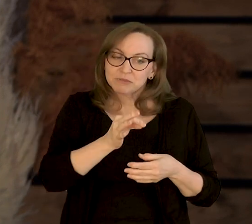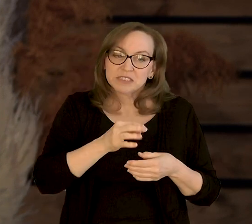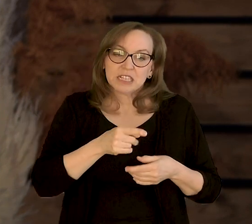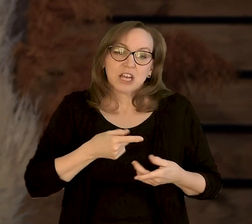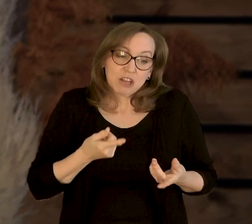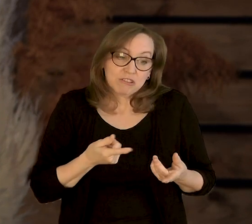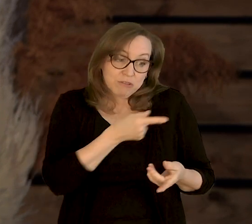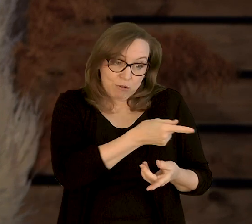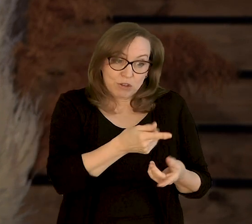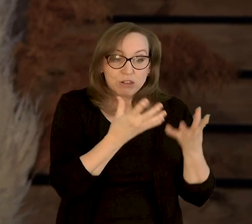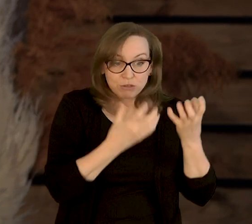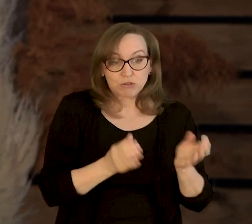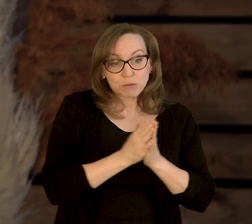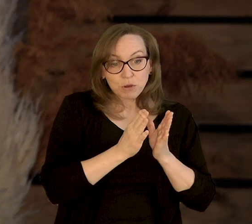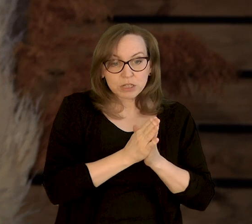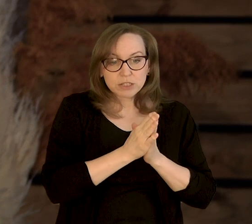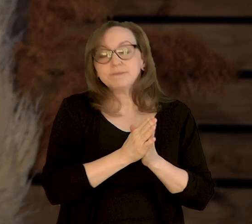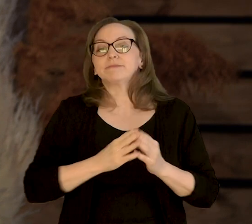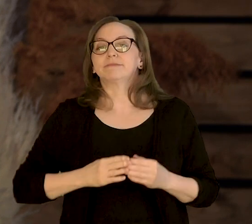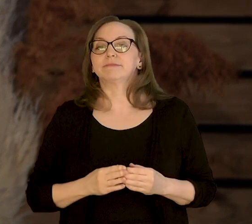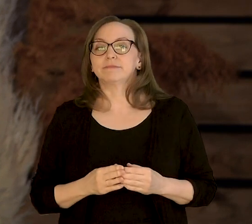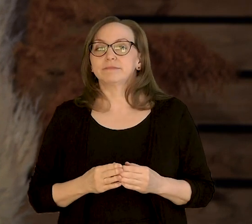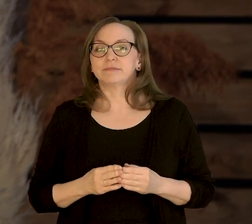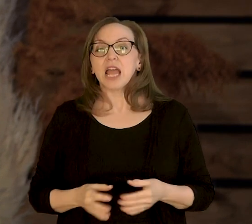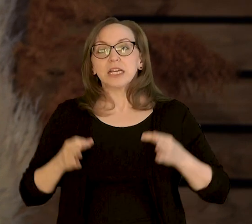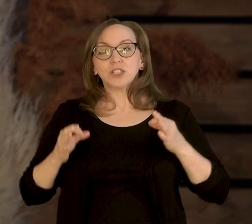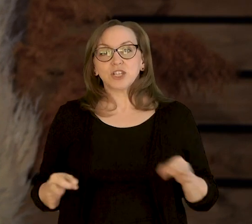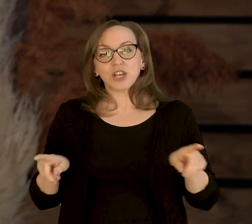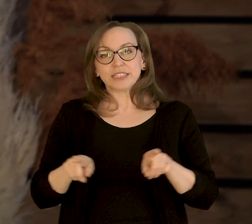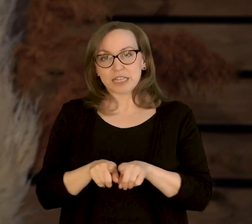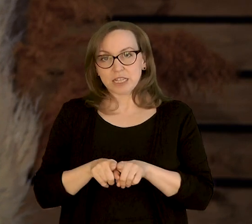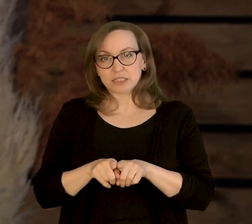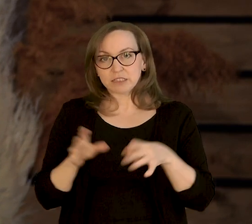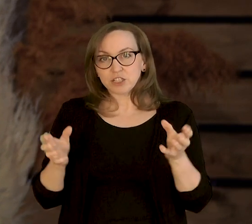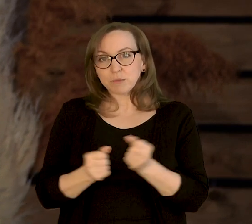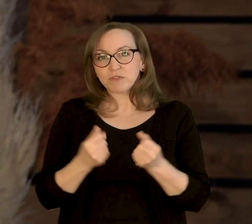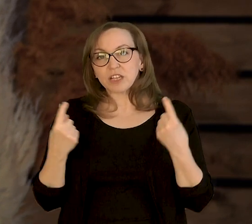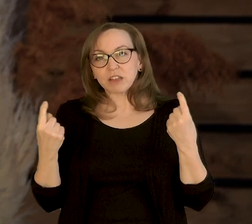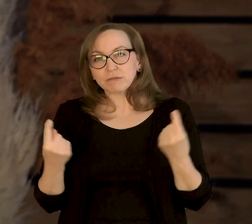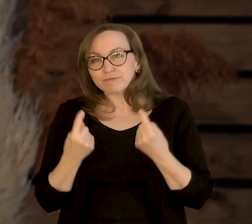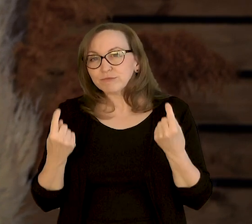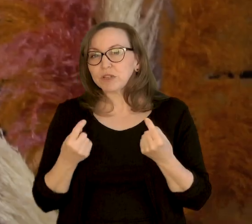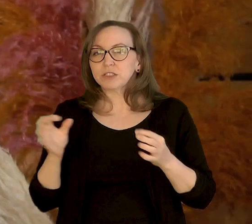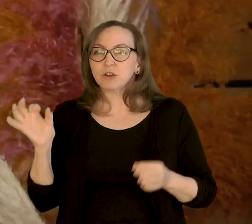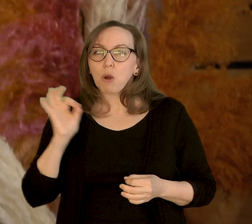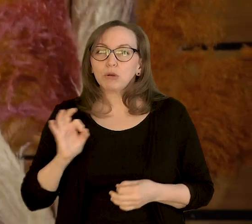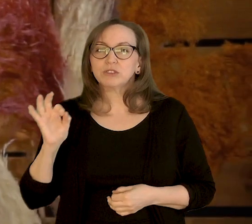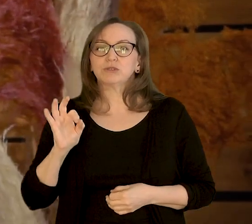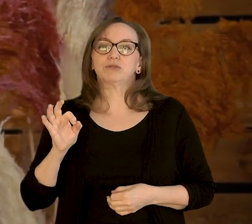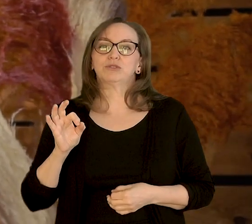pomodlić. Dzisiaj my też znajdujemy się w takich dość nietypowych okolicznościach.